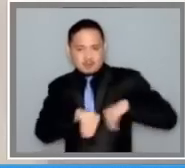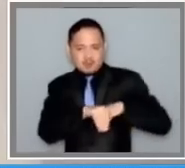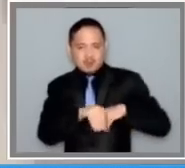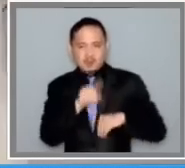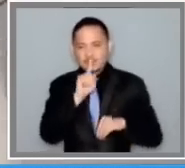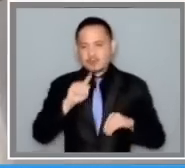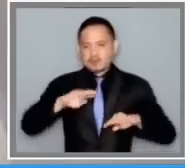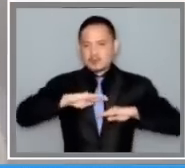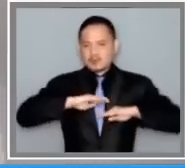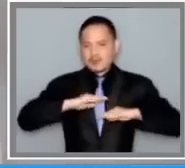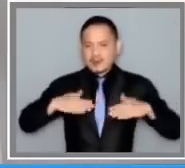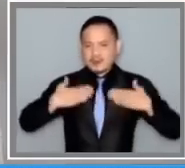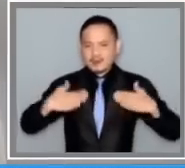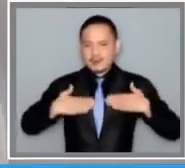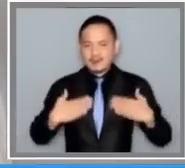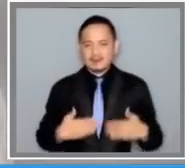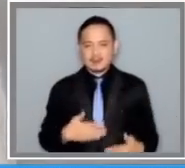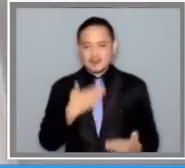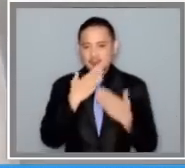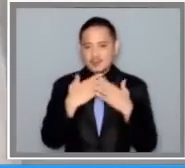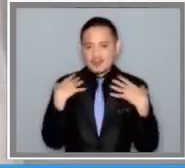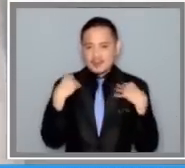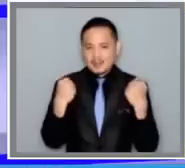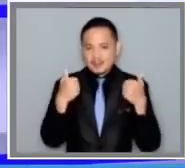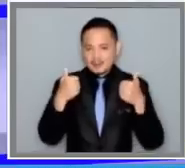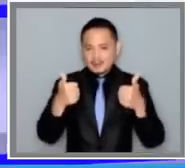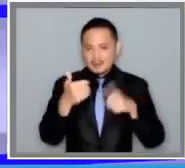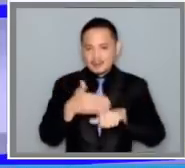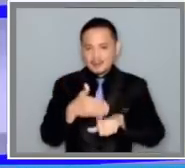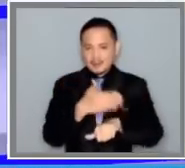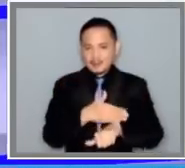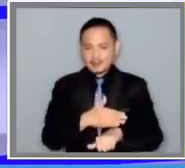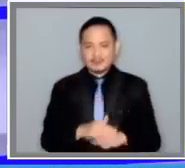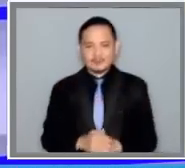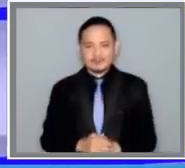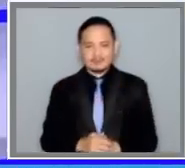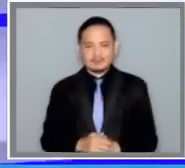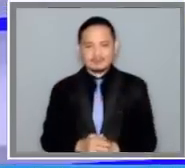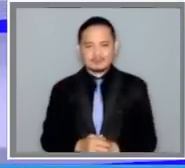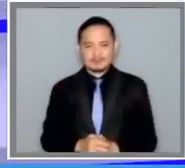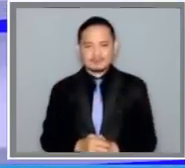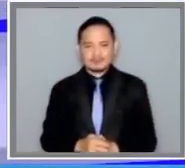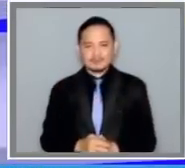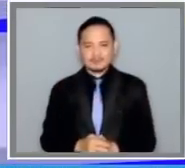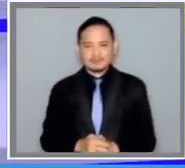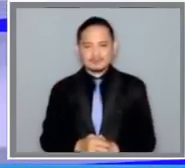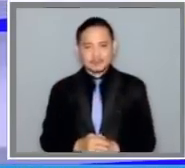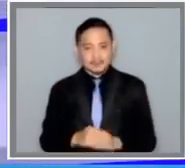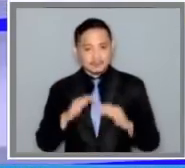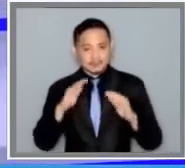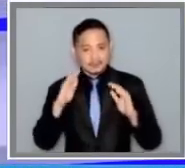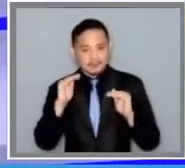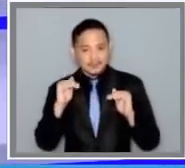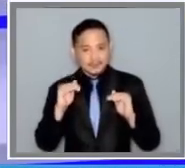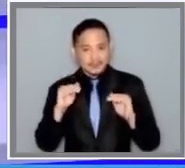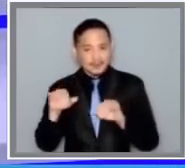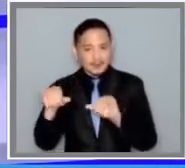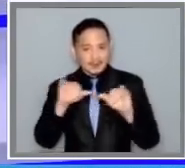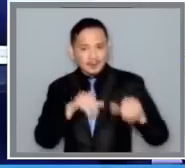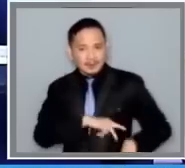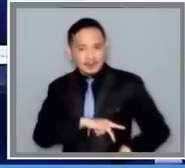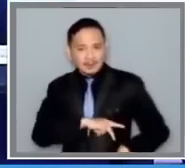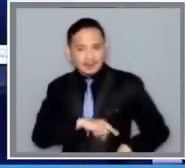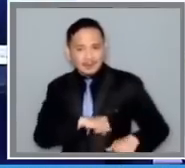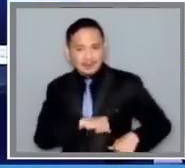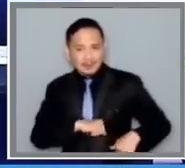Get well soon, sir. Oo. Sana all. Sana all? Makidney transplant? Hindi, sana all. May